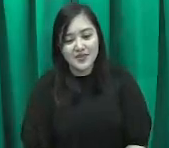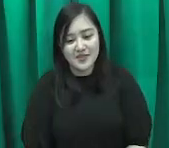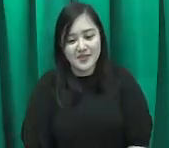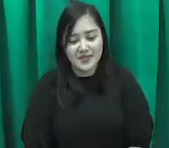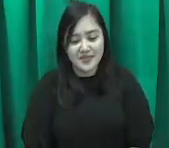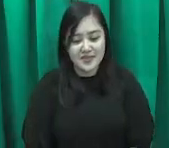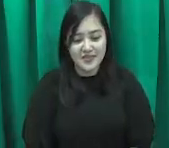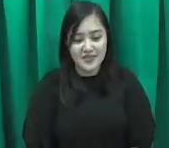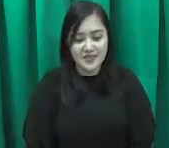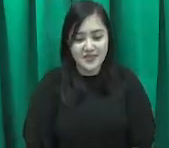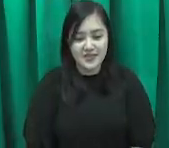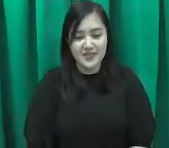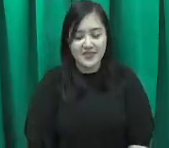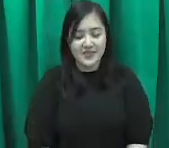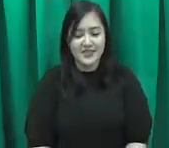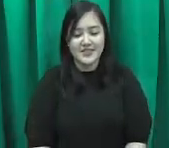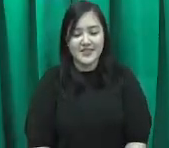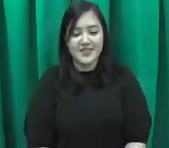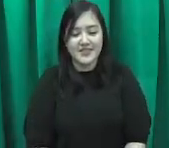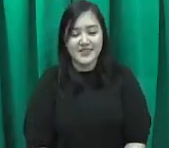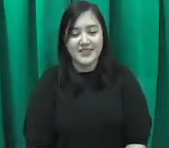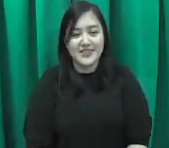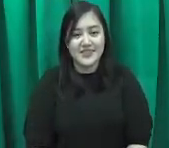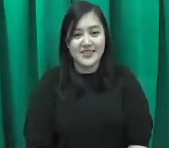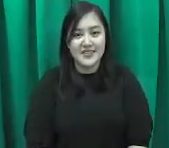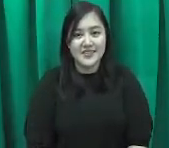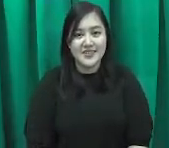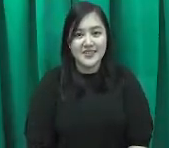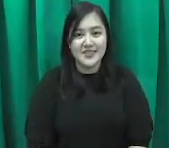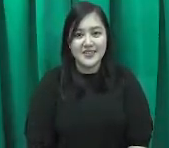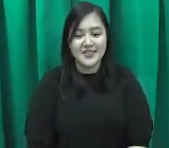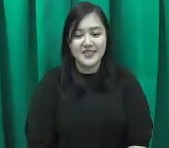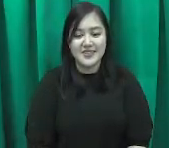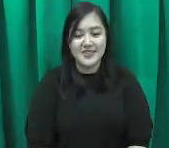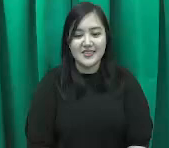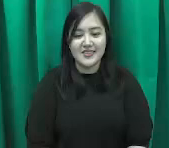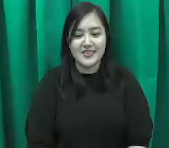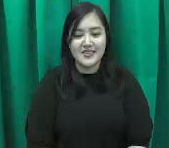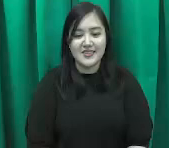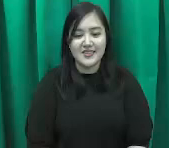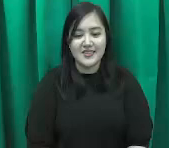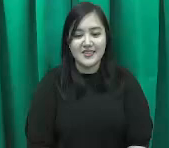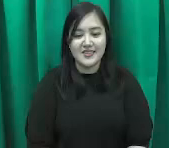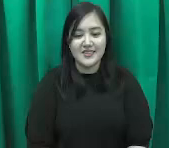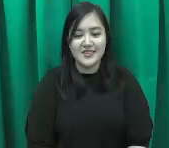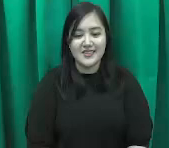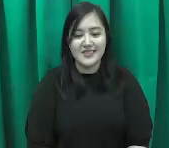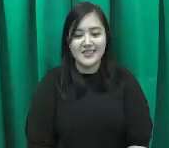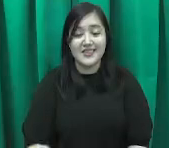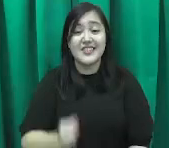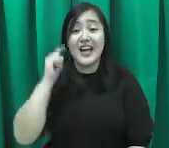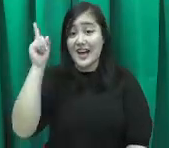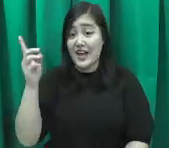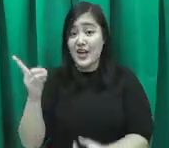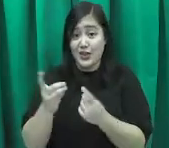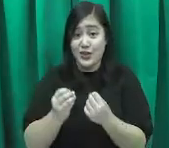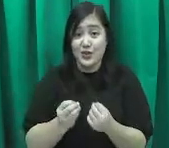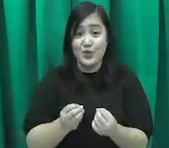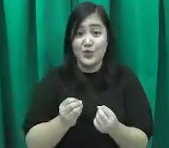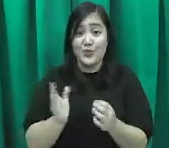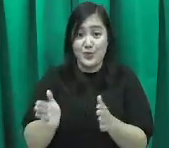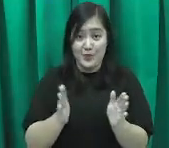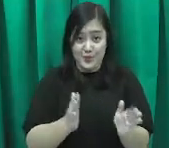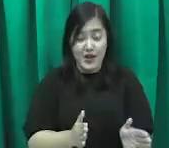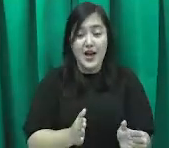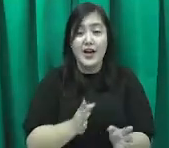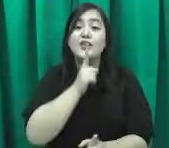ba nag-deviate? Yeah, hindi ba nag-deviate yung plano? Nag-deviate sinunod sa ba ng yung Diyos? Sinabi sa iyo?